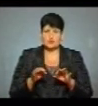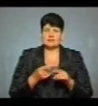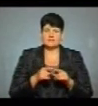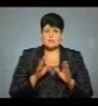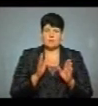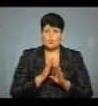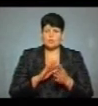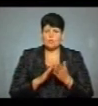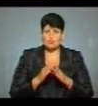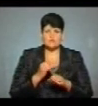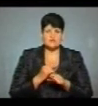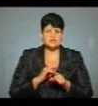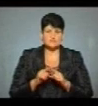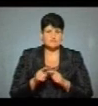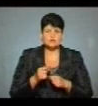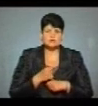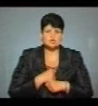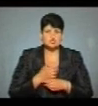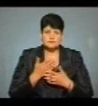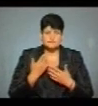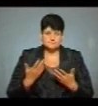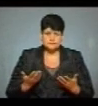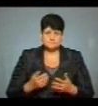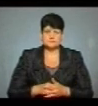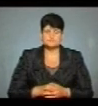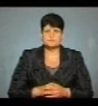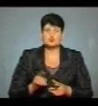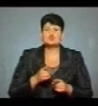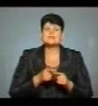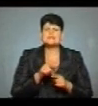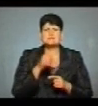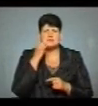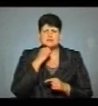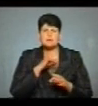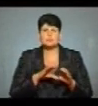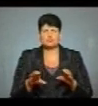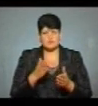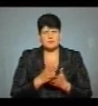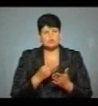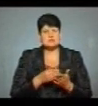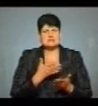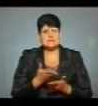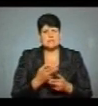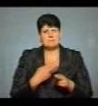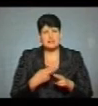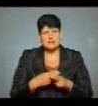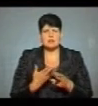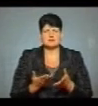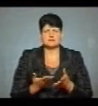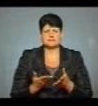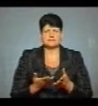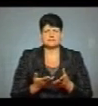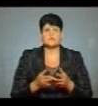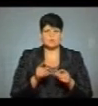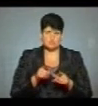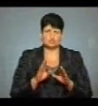погодних умовах працювати швидко, ми, на жаль, не володіємо ними. Що з цими старими трубами? Вони мають ще якусь цінність? Це метал? Ну, практично вони всі йдуть